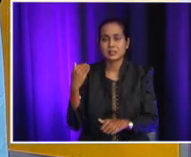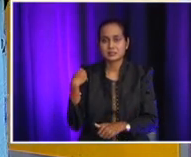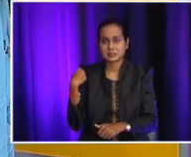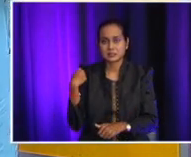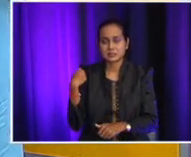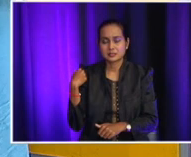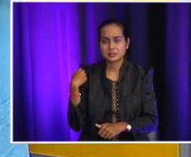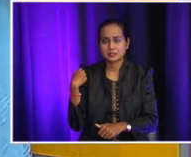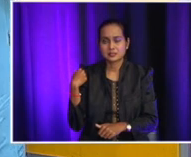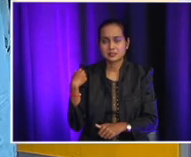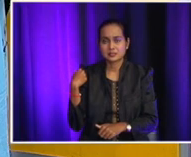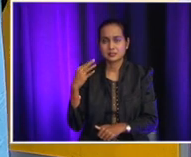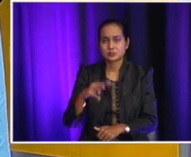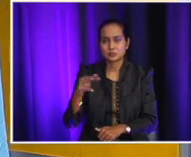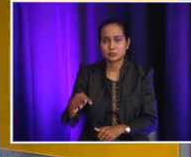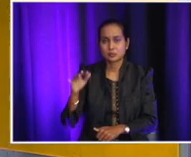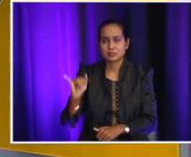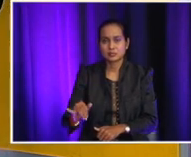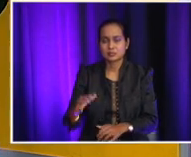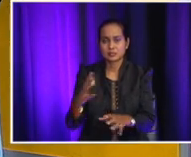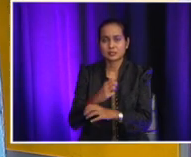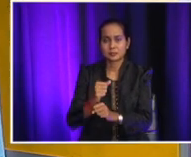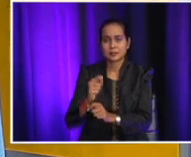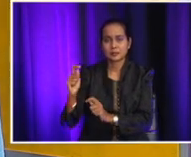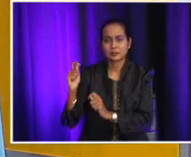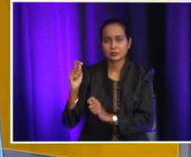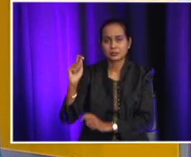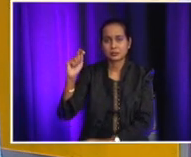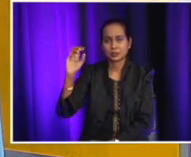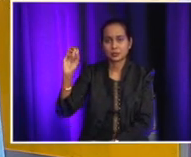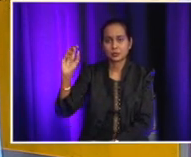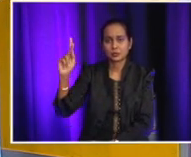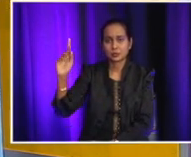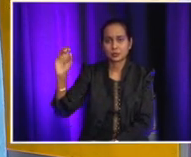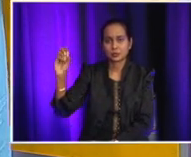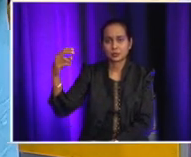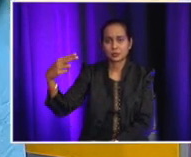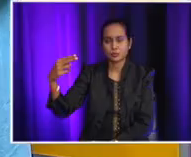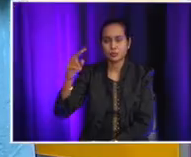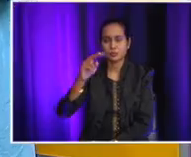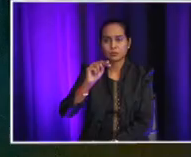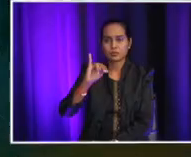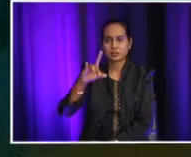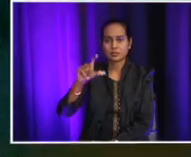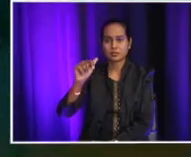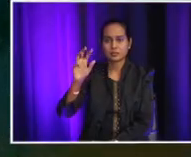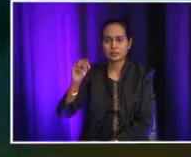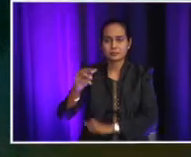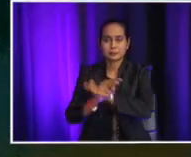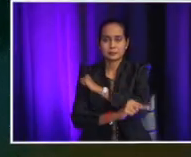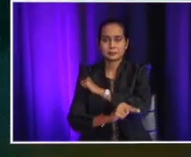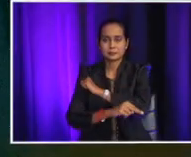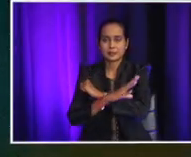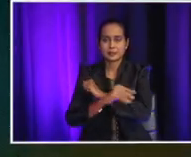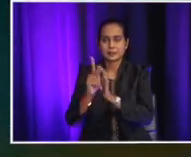telah dinobatkan sebagai tokoh Nilam peringkat negeri dan kebangsaan satu bintang untuk Ilham